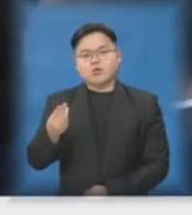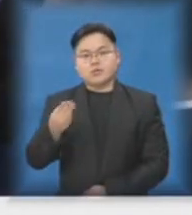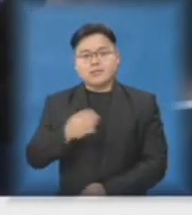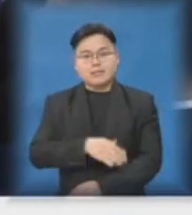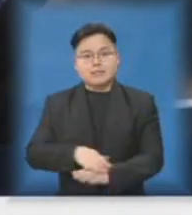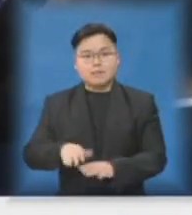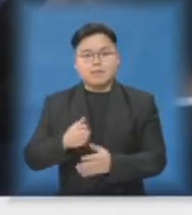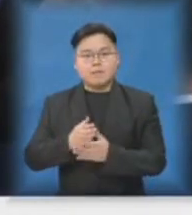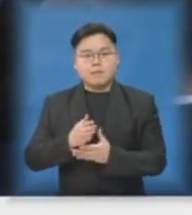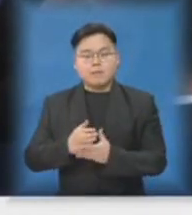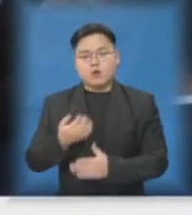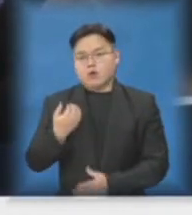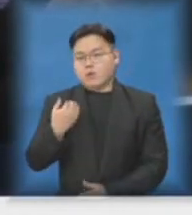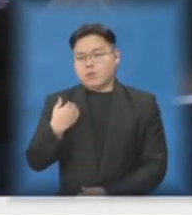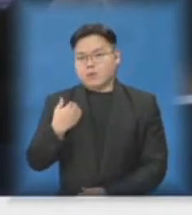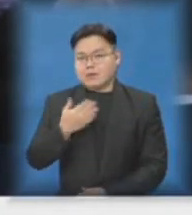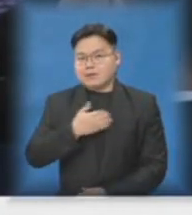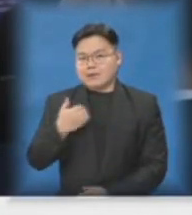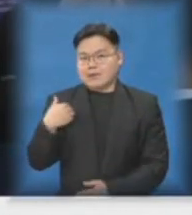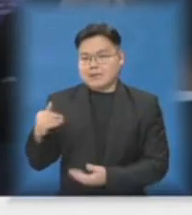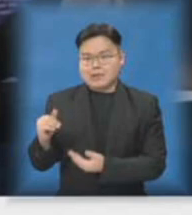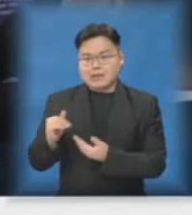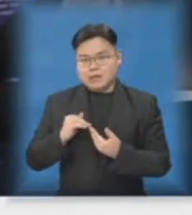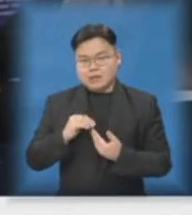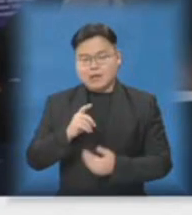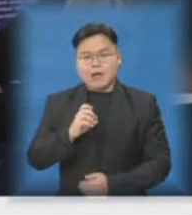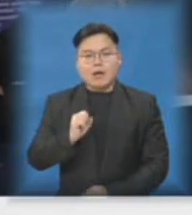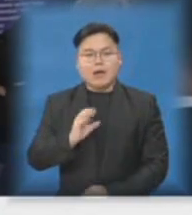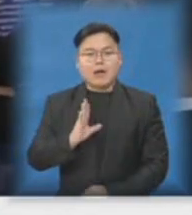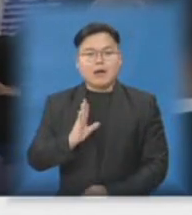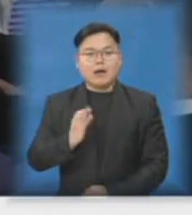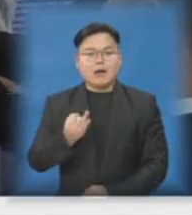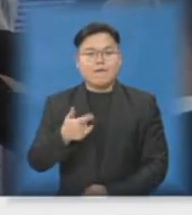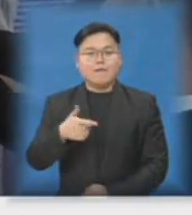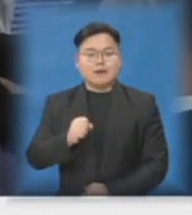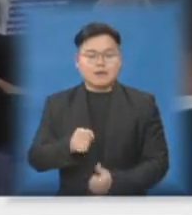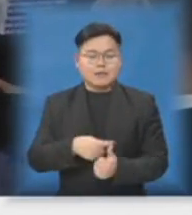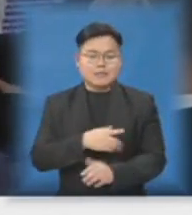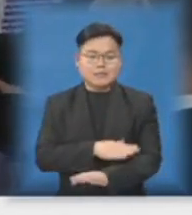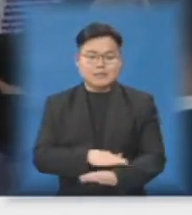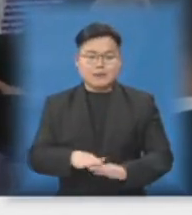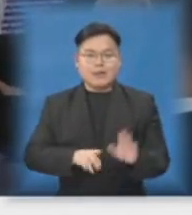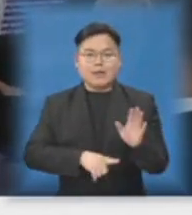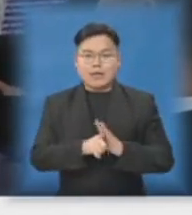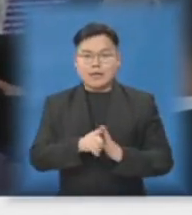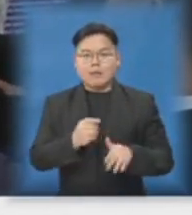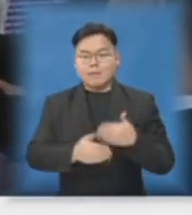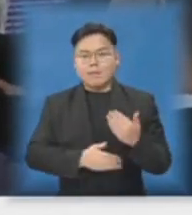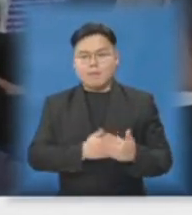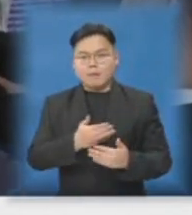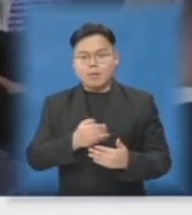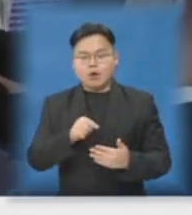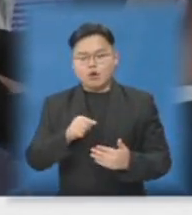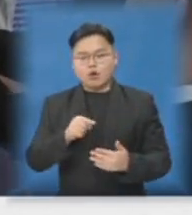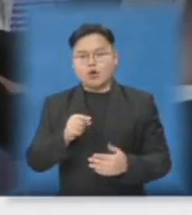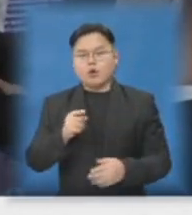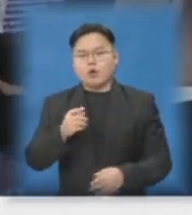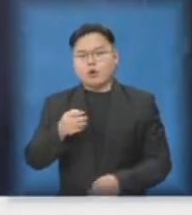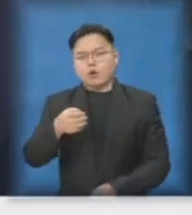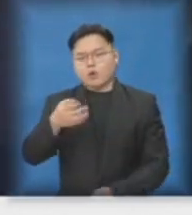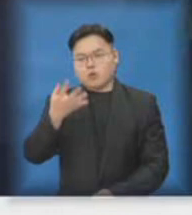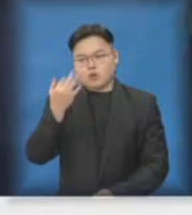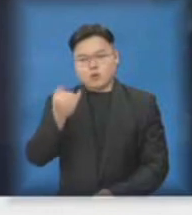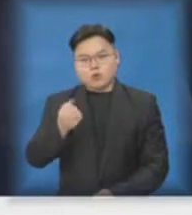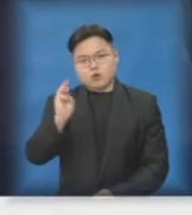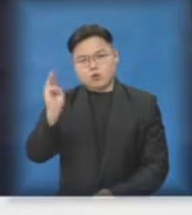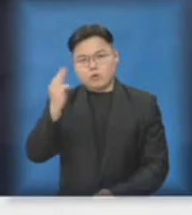За түрүүн Бадамсурын дараа танилцуулсан ингээд Хавиргын зам бол хилчгсэн явж байгаа. Яг хөө энэ нэгдүгээр багс нэг жоох маргаантай одоо эзэнтэй болно. 4